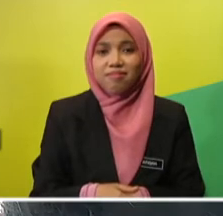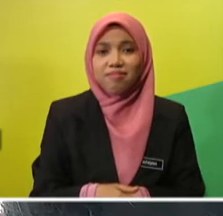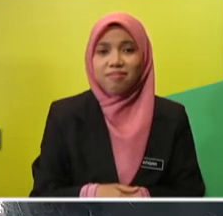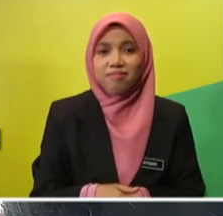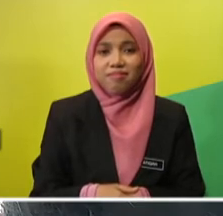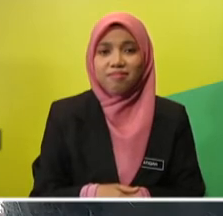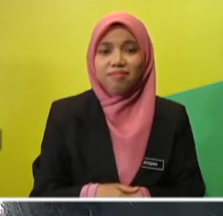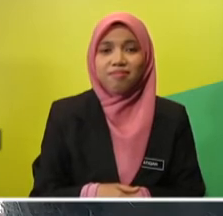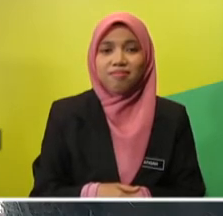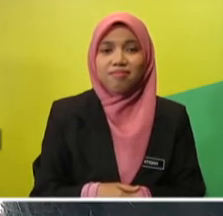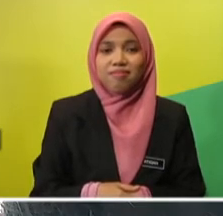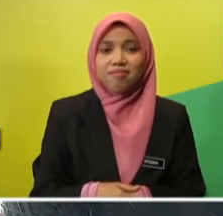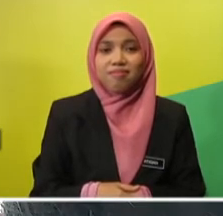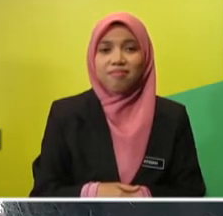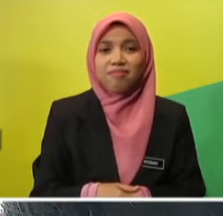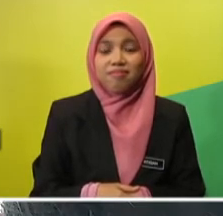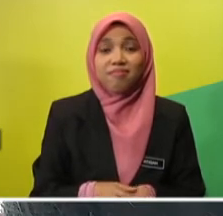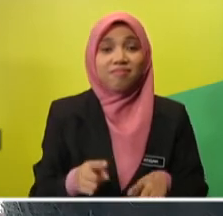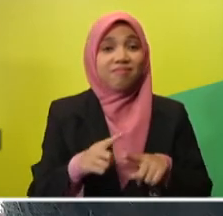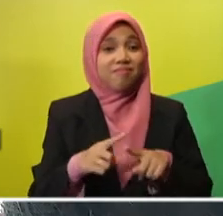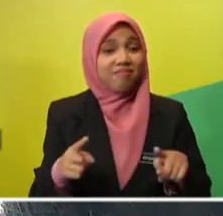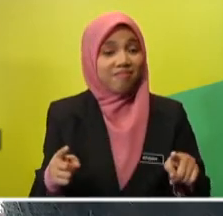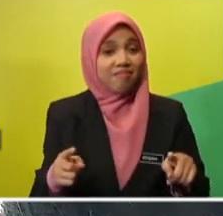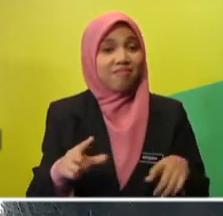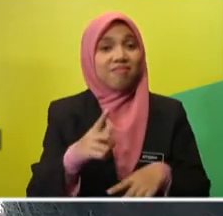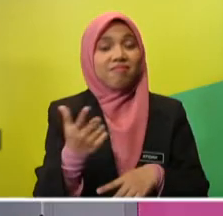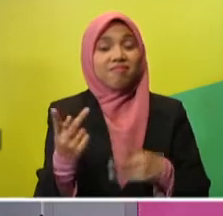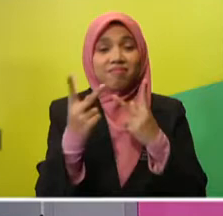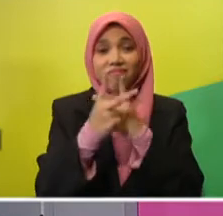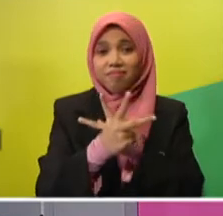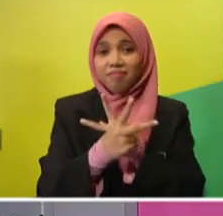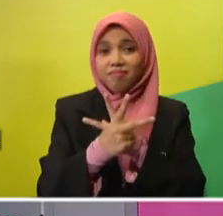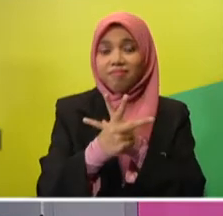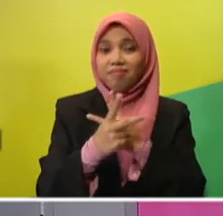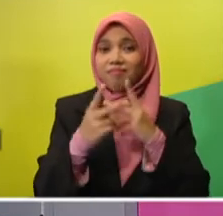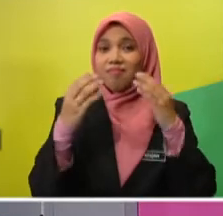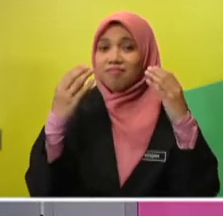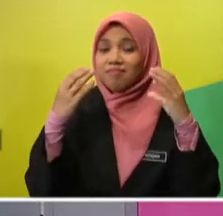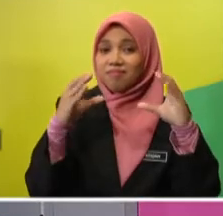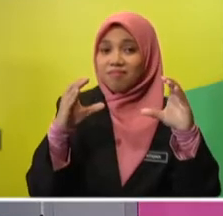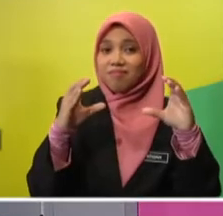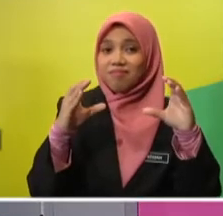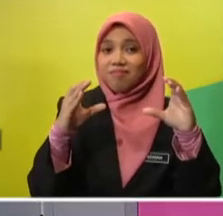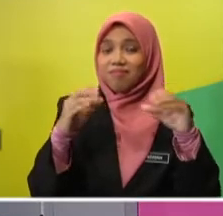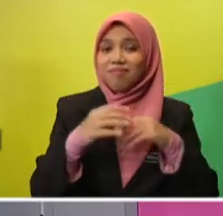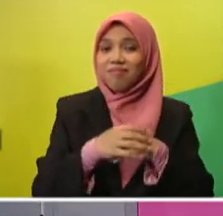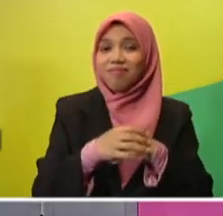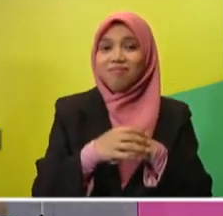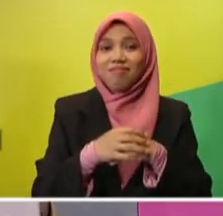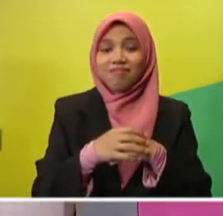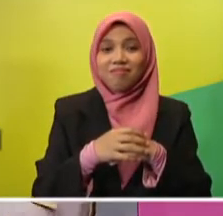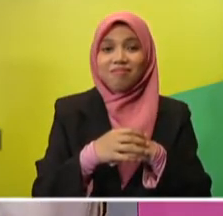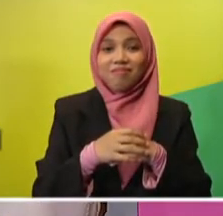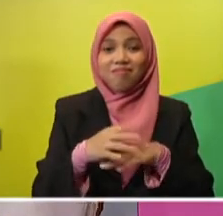Ya, cikgu. Okay. Tapi lain kali saya cadangkan cikgu gambar ni pakaikan cermin mata hitam untuk.